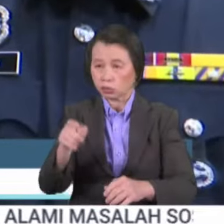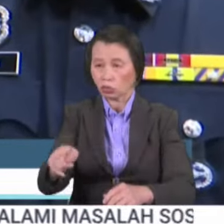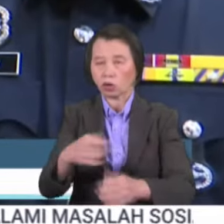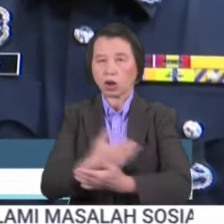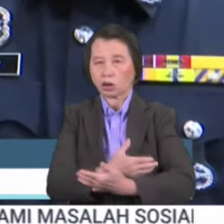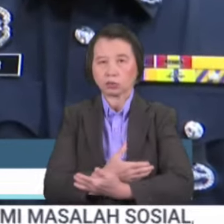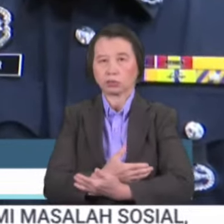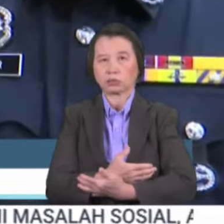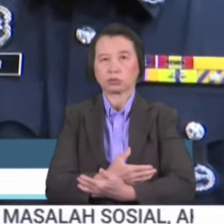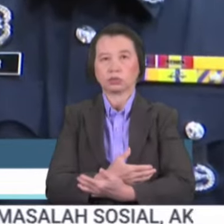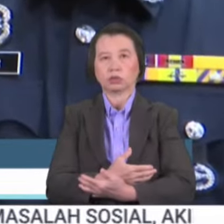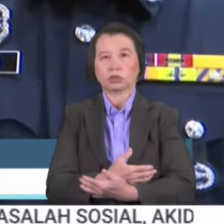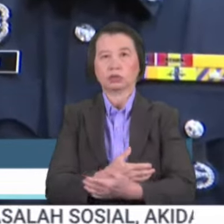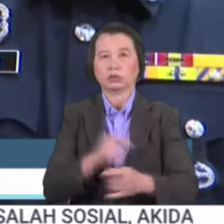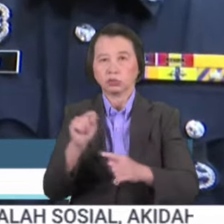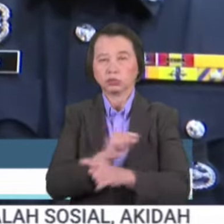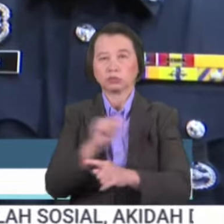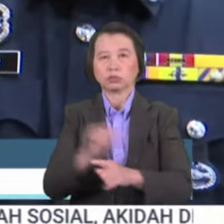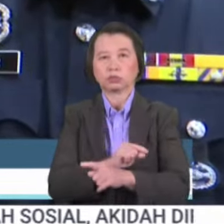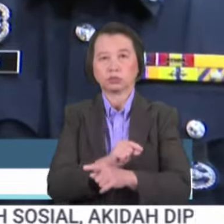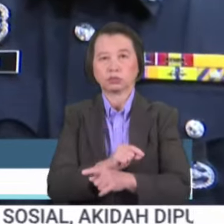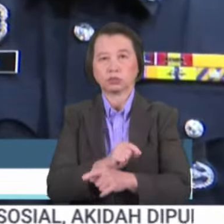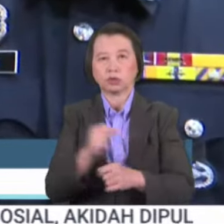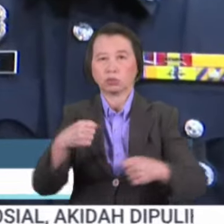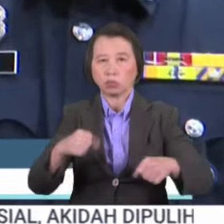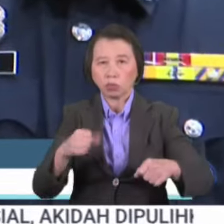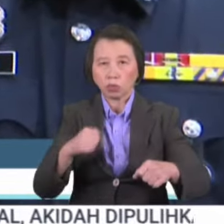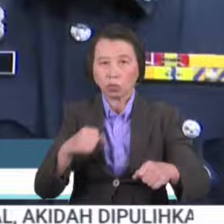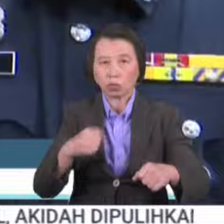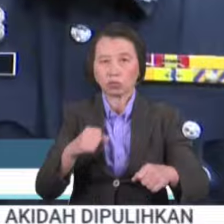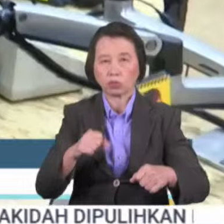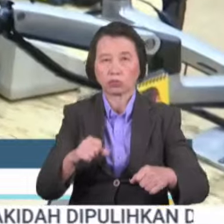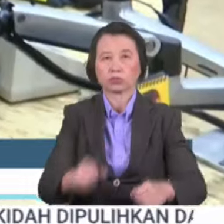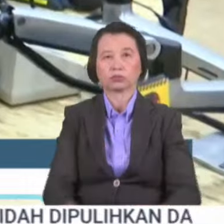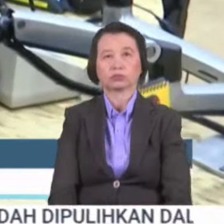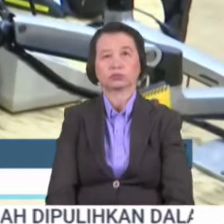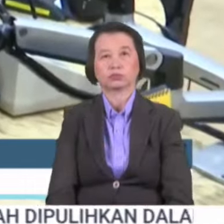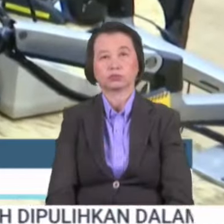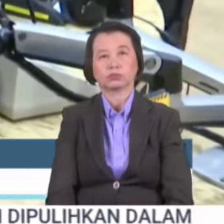mereka dalam. Anak-anak mereka ini menggunakan kenderaan terutamanya motosikal itu tadi.